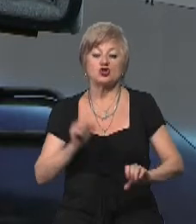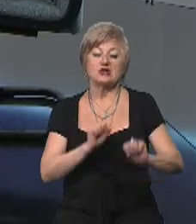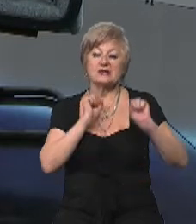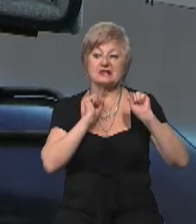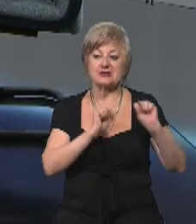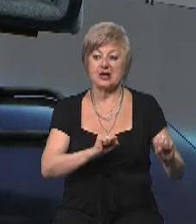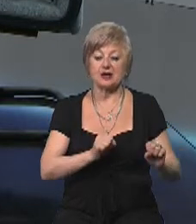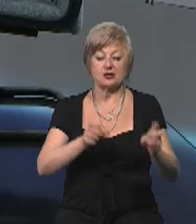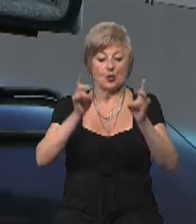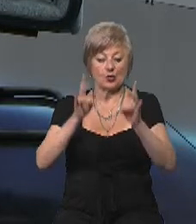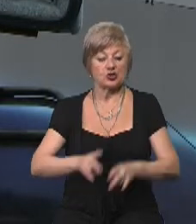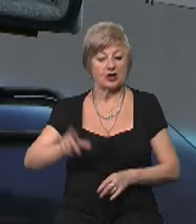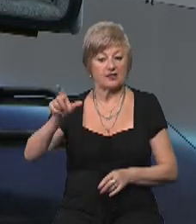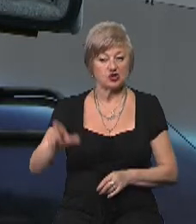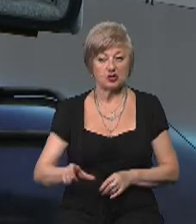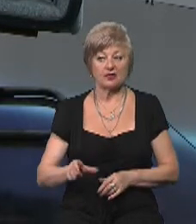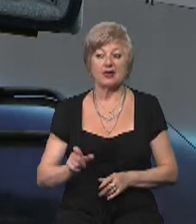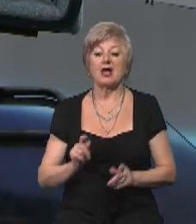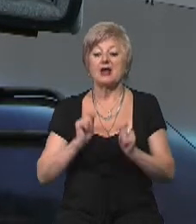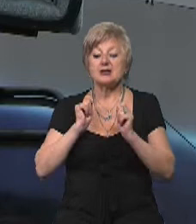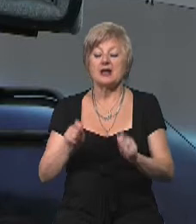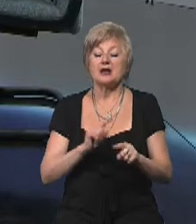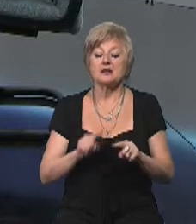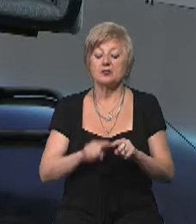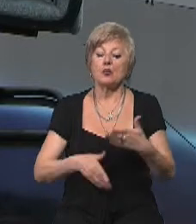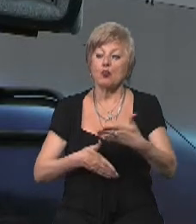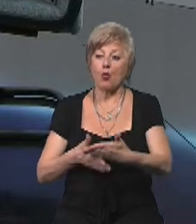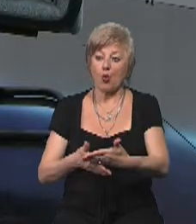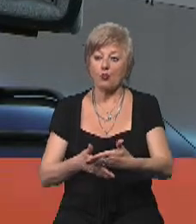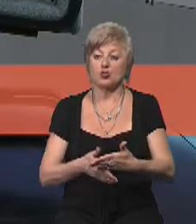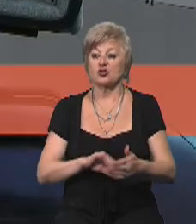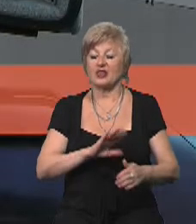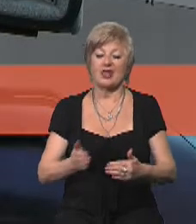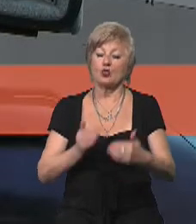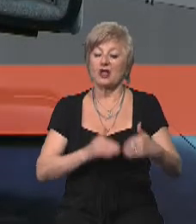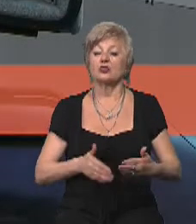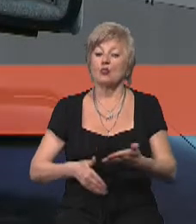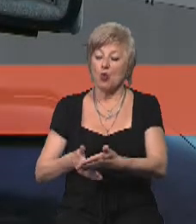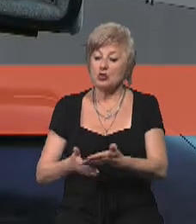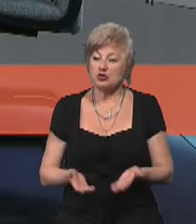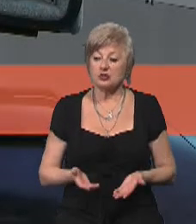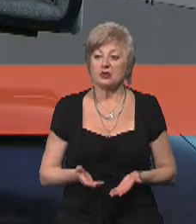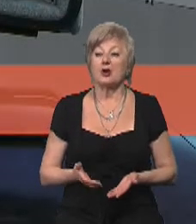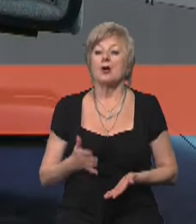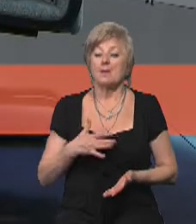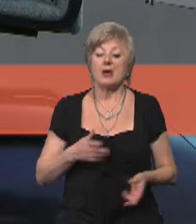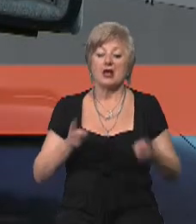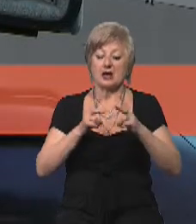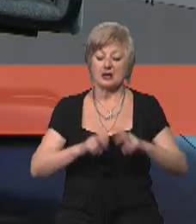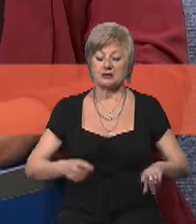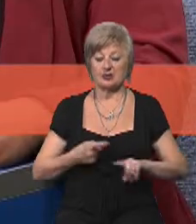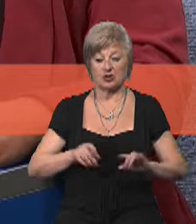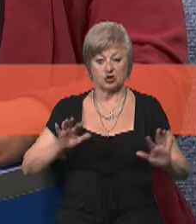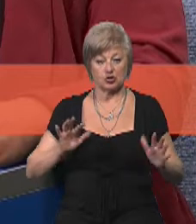захистити постраждалу особу. Тобто надати негайну допомогу, так, невідкладну допомогу. І ми розглядаємо ці